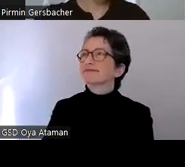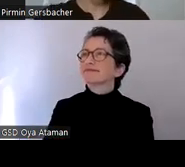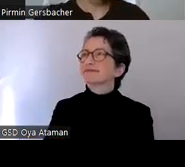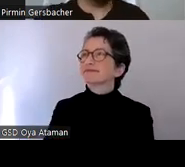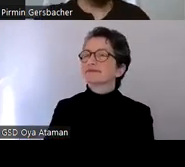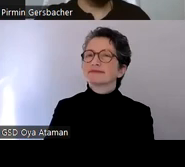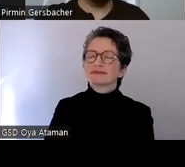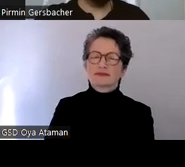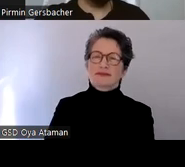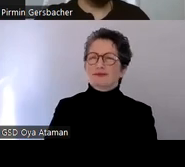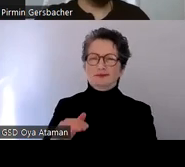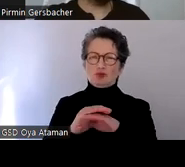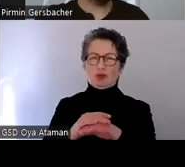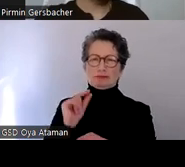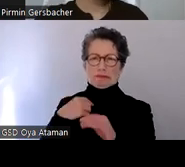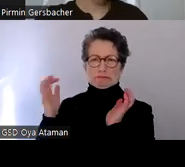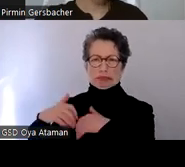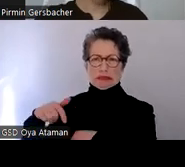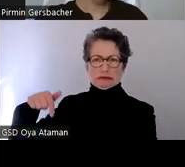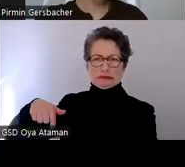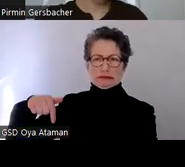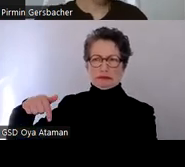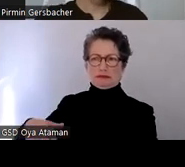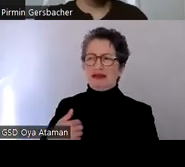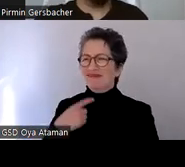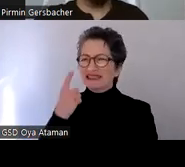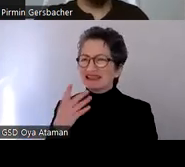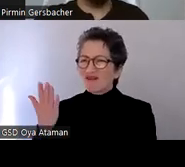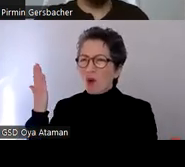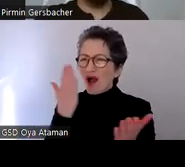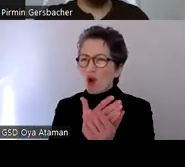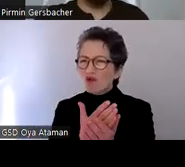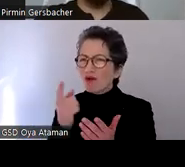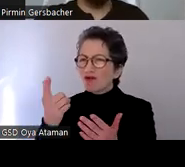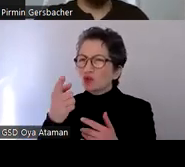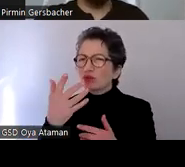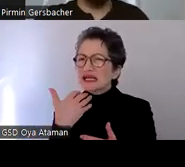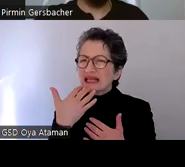gerade einen Crash hier. Ich bin mir nicht sicher, wo es aufgehört hat. Ich glaube, irgendwo beim Kontrast.